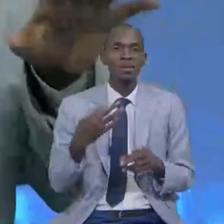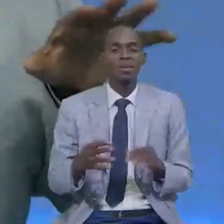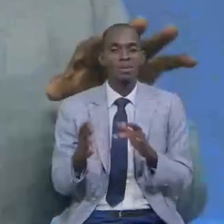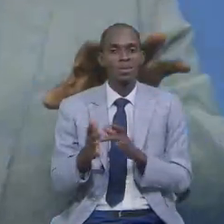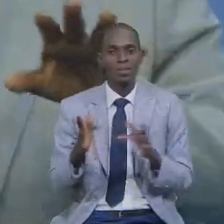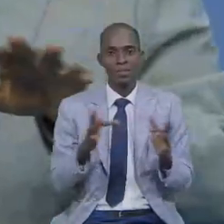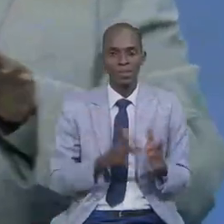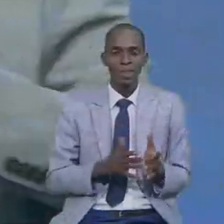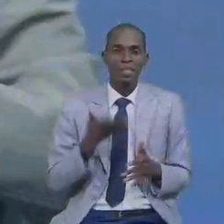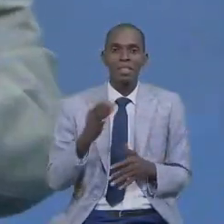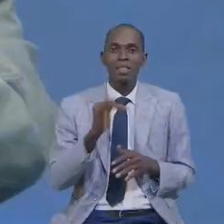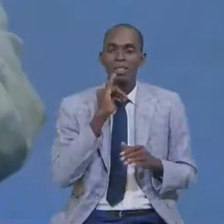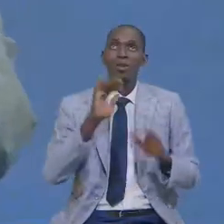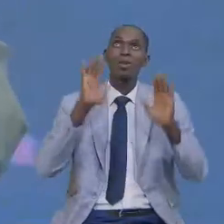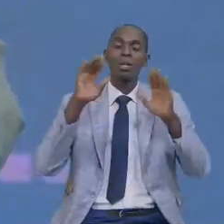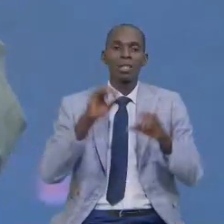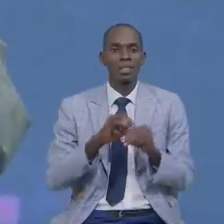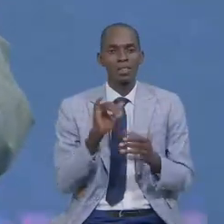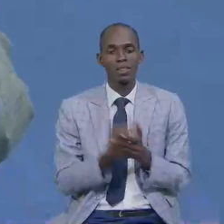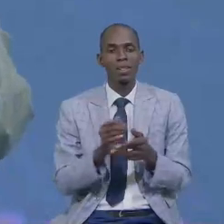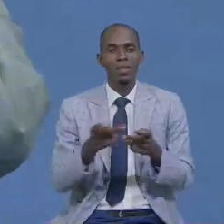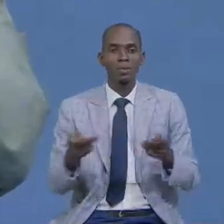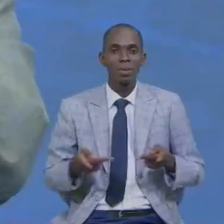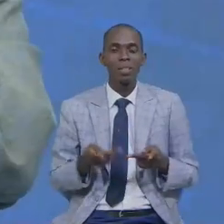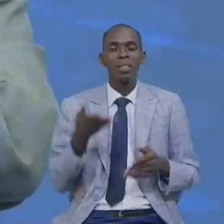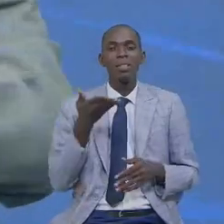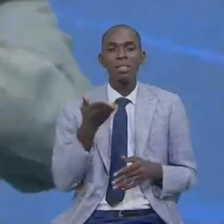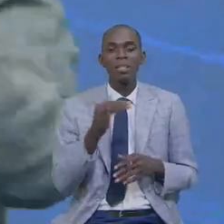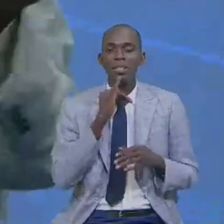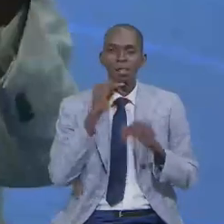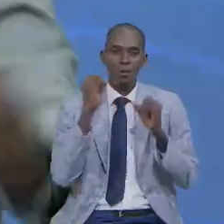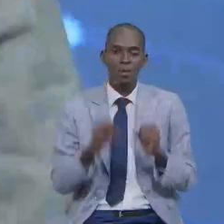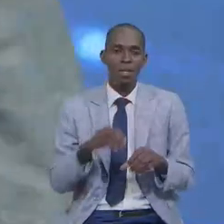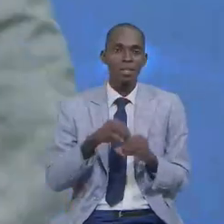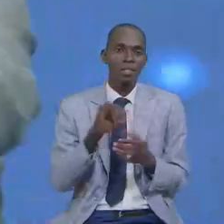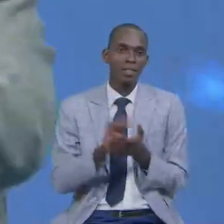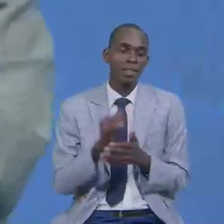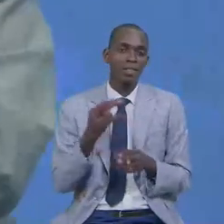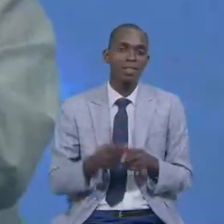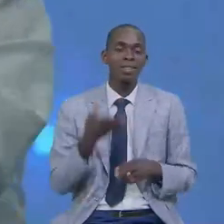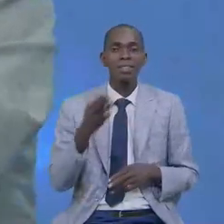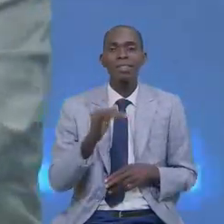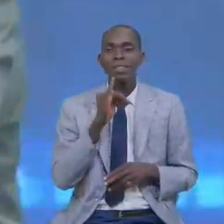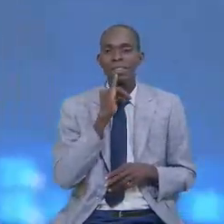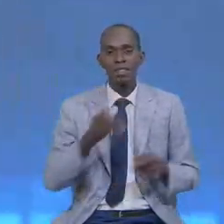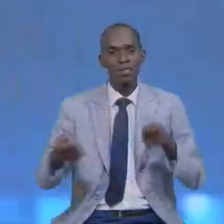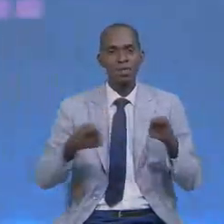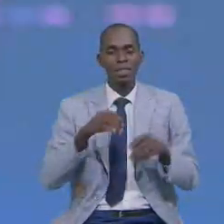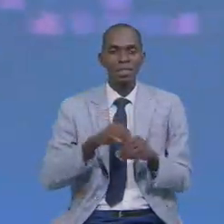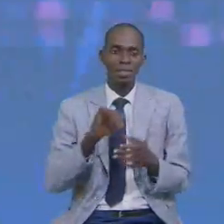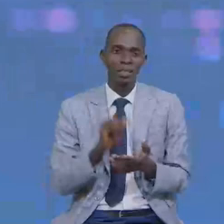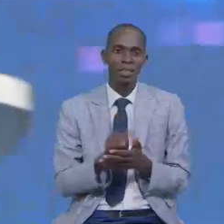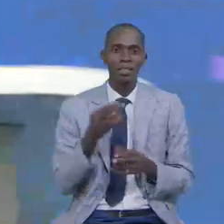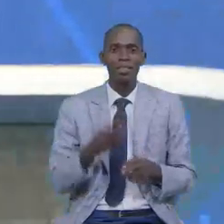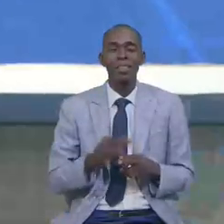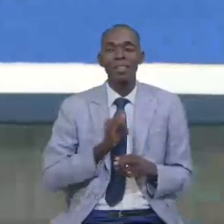y a des prodiges dans ce nom. Il y a la puissance dans ce nom. Il y a la domination dans ce nom. Je vous